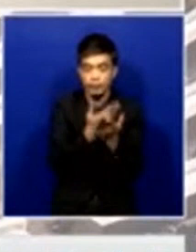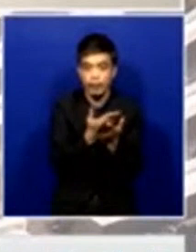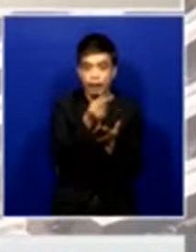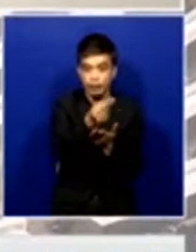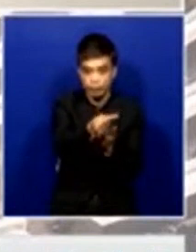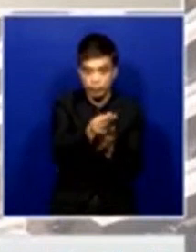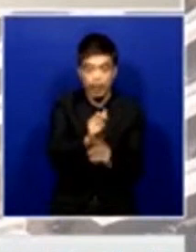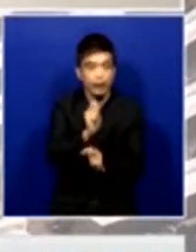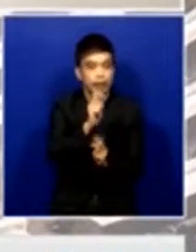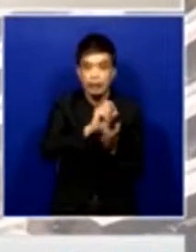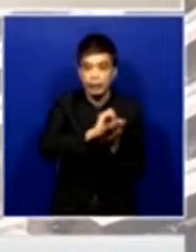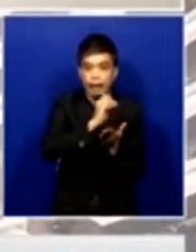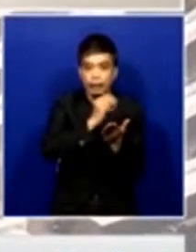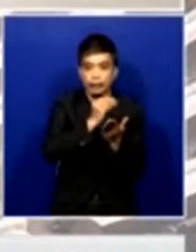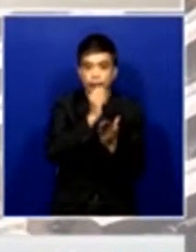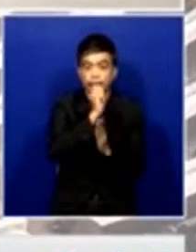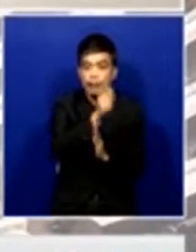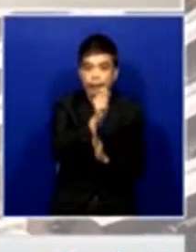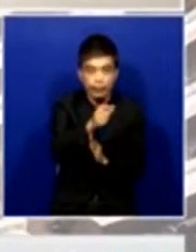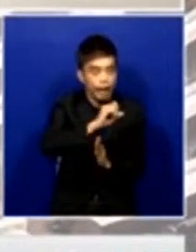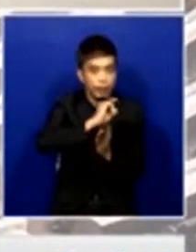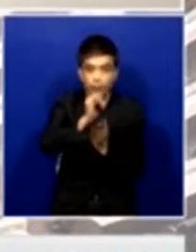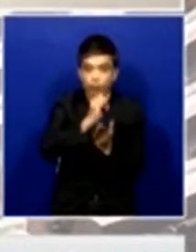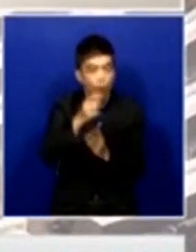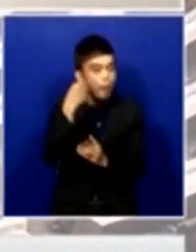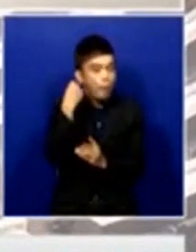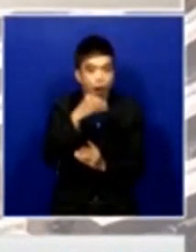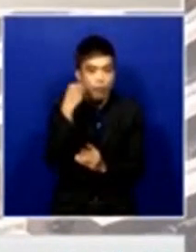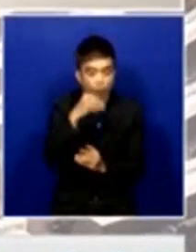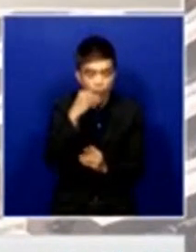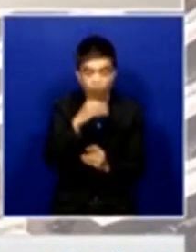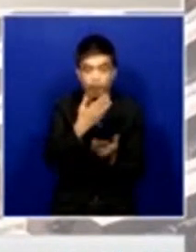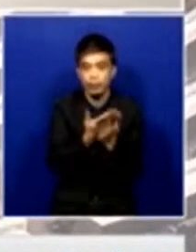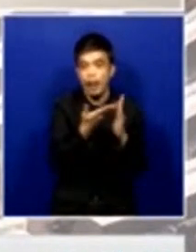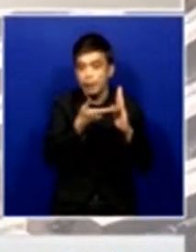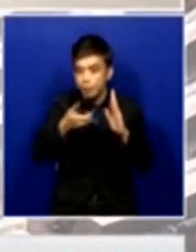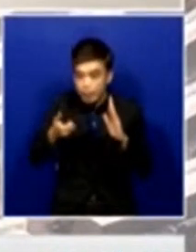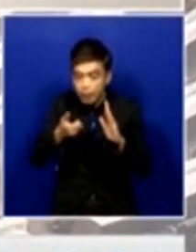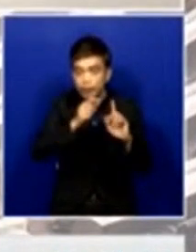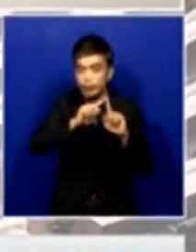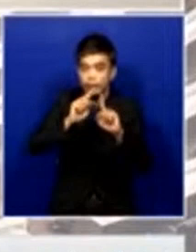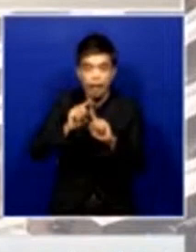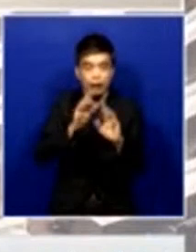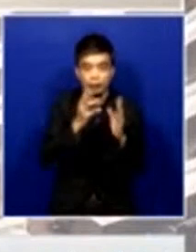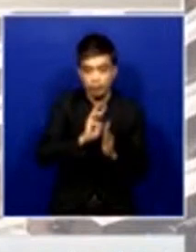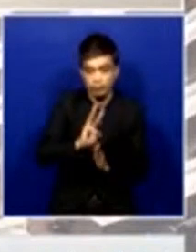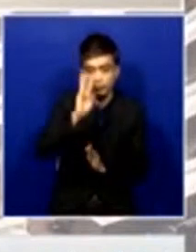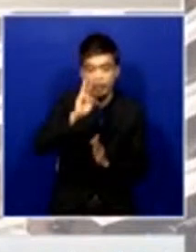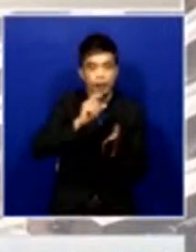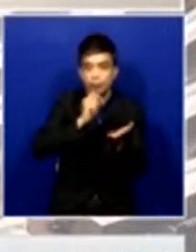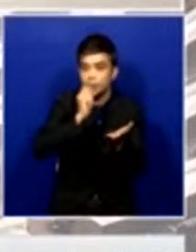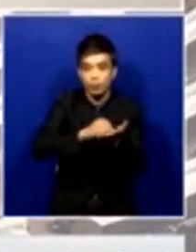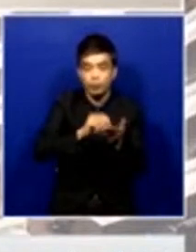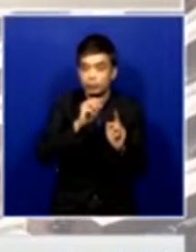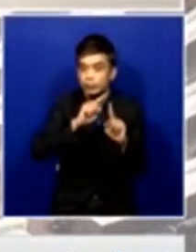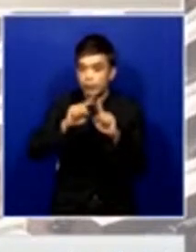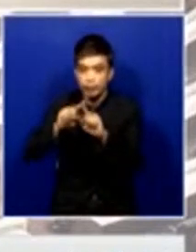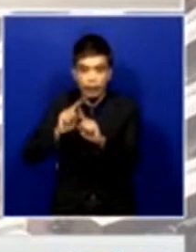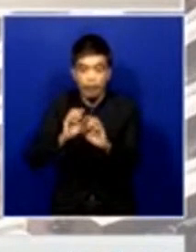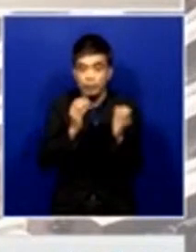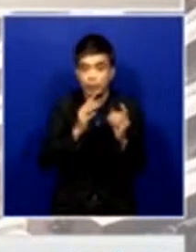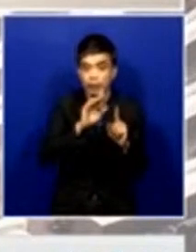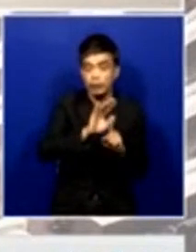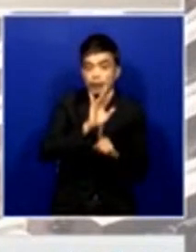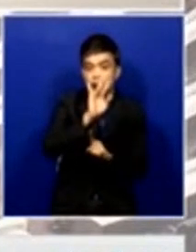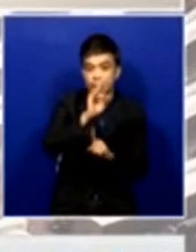ในทุกงบรายจ่ายที่ยังไม่มีการเบิกจ่ายและไม่มีข้อผูกพันหรือสามารถชะลอข้อผูกพันได้ณวันที่